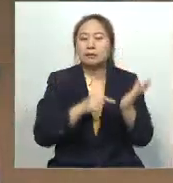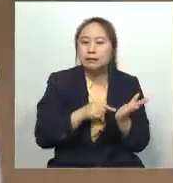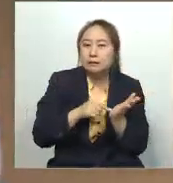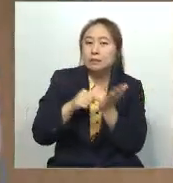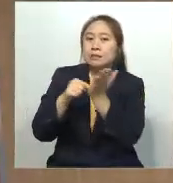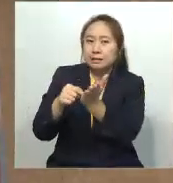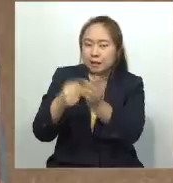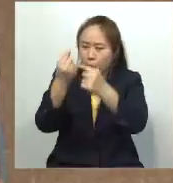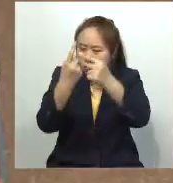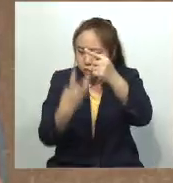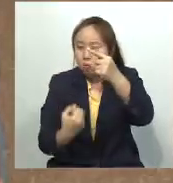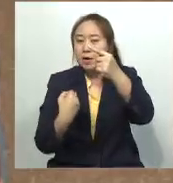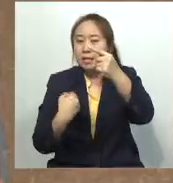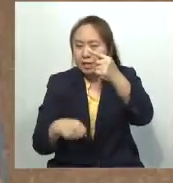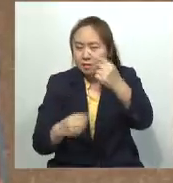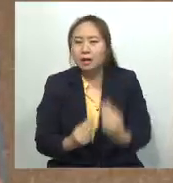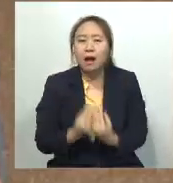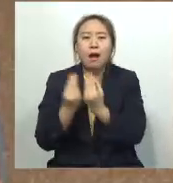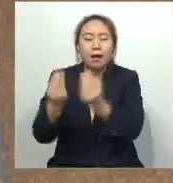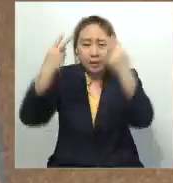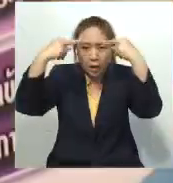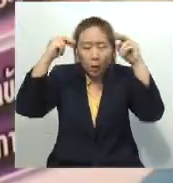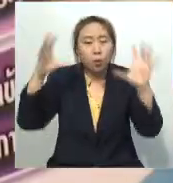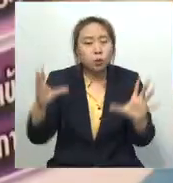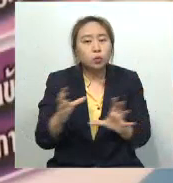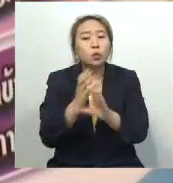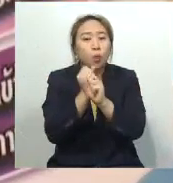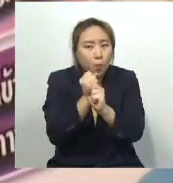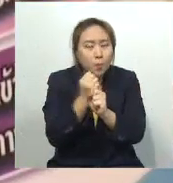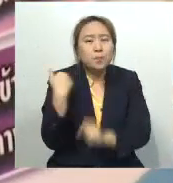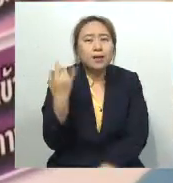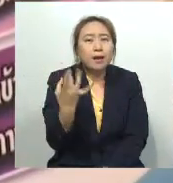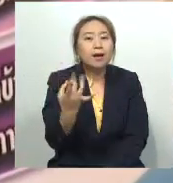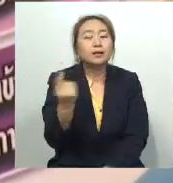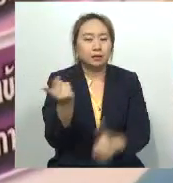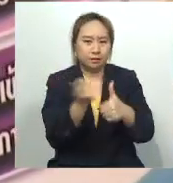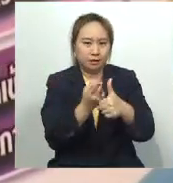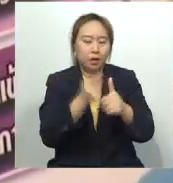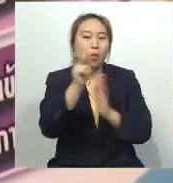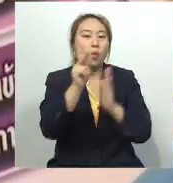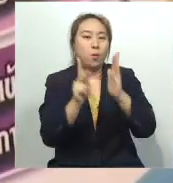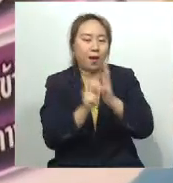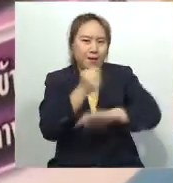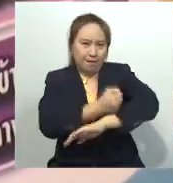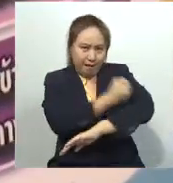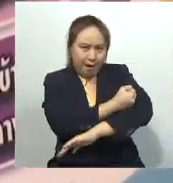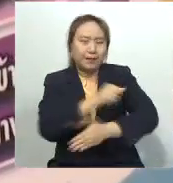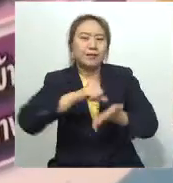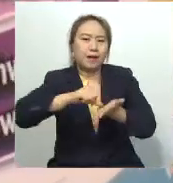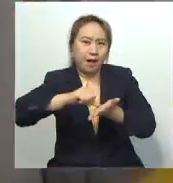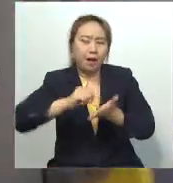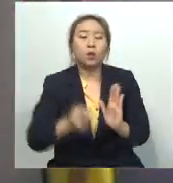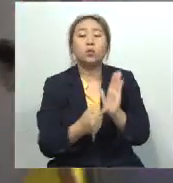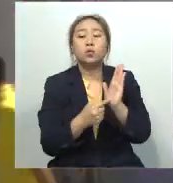ที่ตัวแทนฝ่ายลูกจ้างยื่นให้กับท่านนายกนะครับสรุปคร่าวๆนะครับก็จะมีเรื่องของการแก้ไขกฎหมายภาคแรงงานอย่างเช่นน